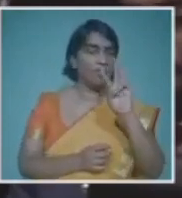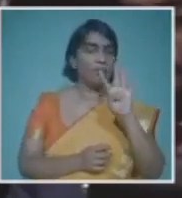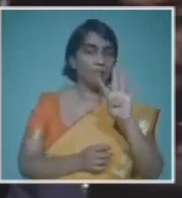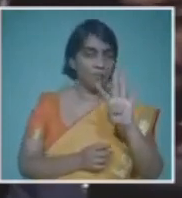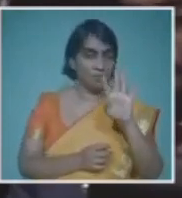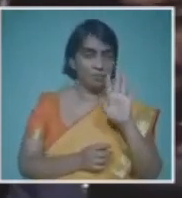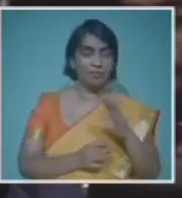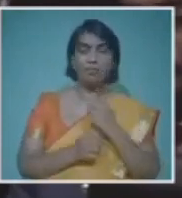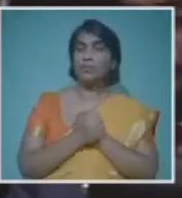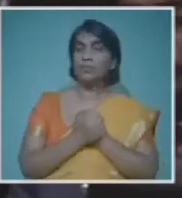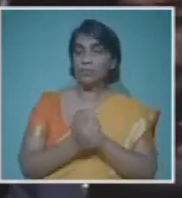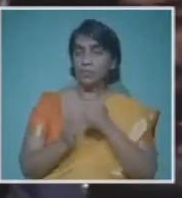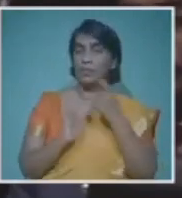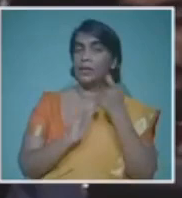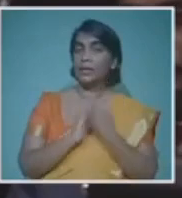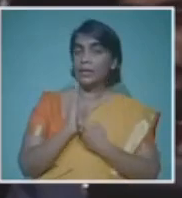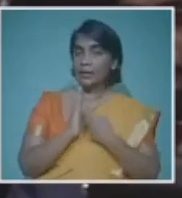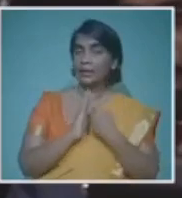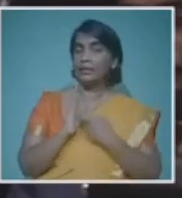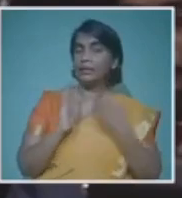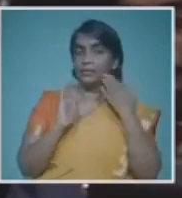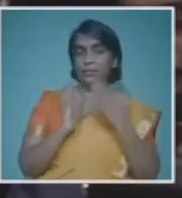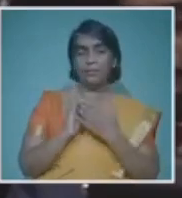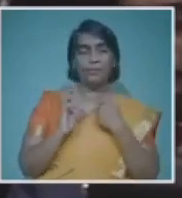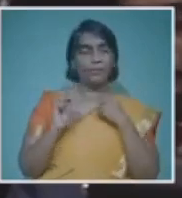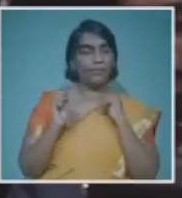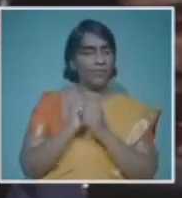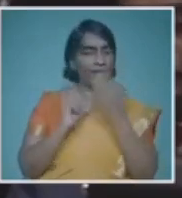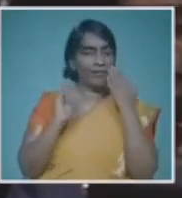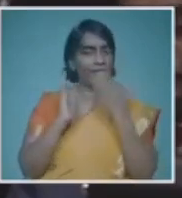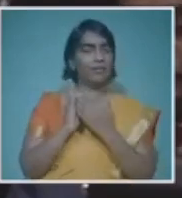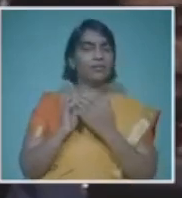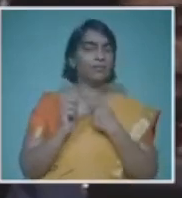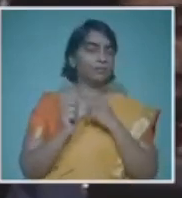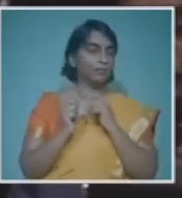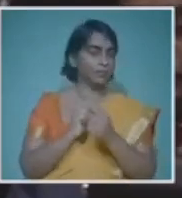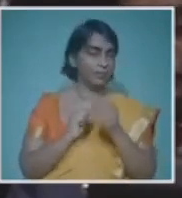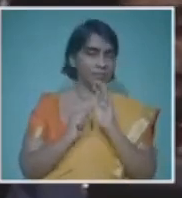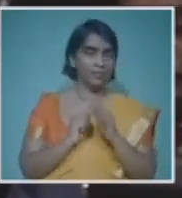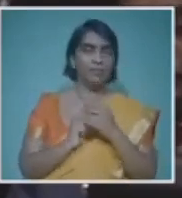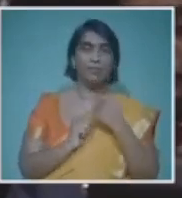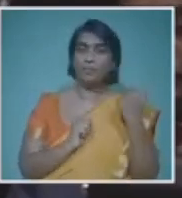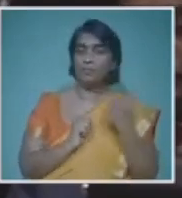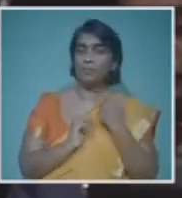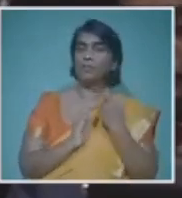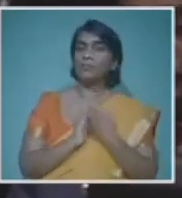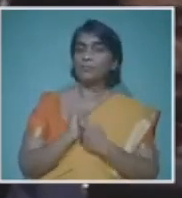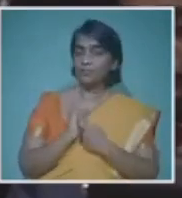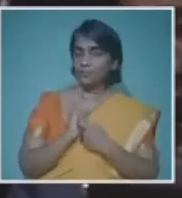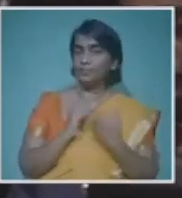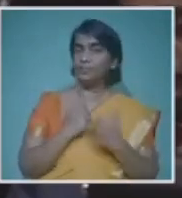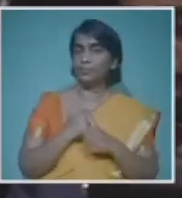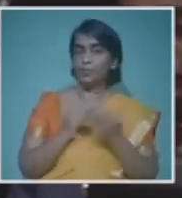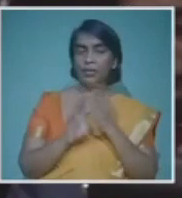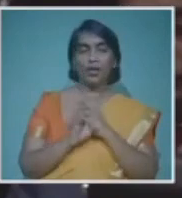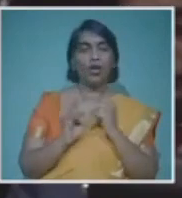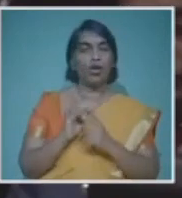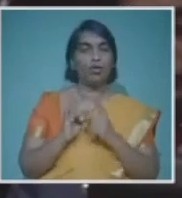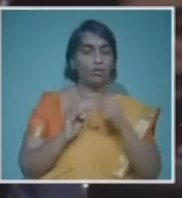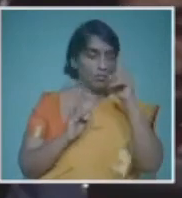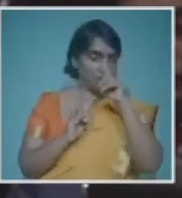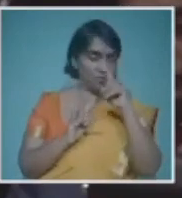තිබුණු බන්ධනාගාර රීති පද්ධතිය අපි සංශෝධනය කරලා වෙනස් කරලා අලුතෙන් රීති පද්ධතියක් ගිය ඔක්තෝබර්